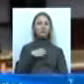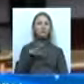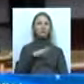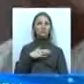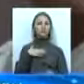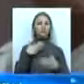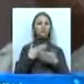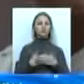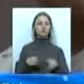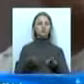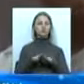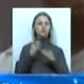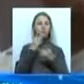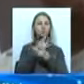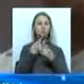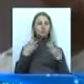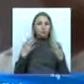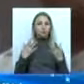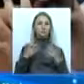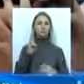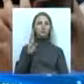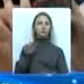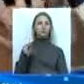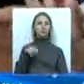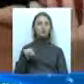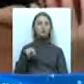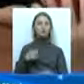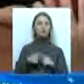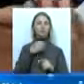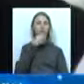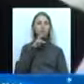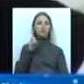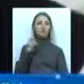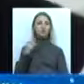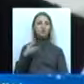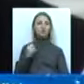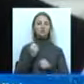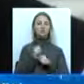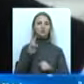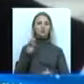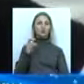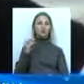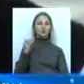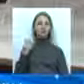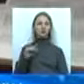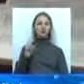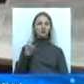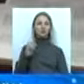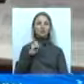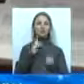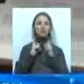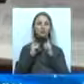талғампаздық, ұлттық намыс қасиеттерін сіңіріп қалыптастыруымыз керек. Бұл елбасының елертеңі жастардың тәрбиесіне қатысты межелі ойлары.